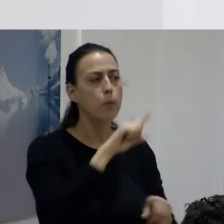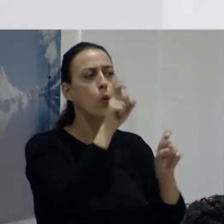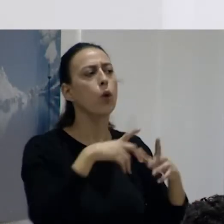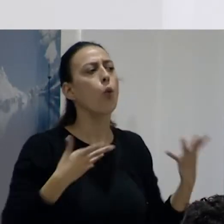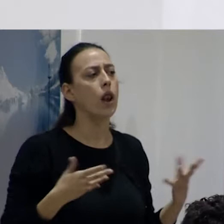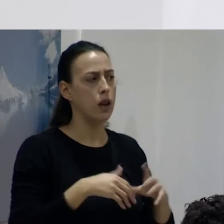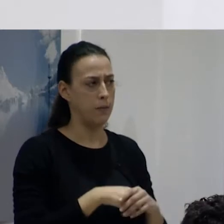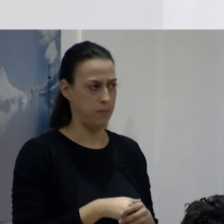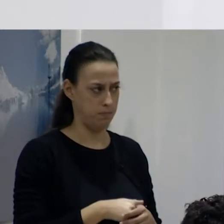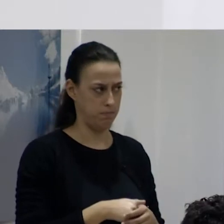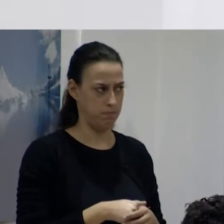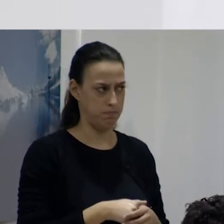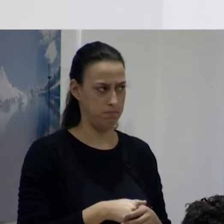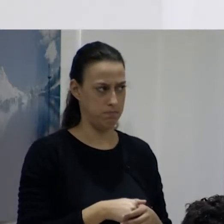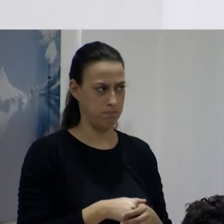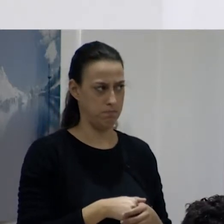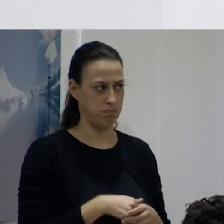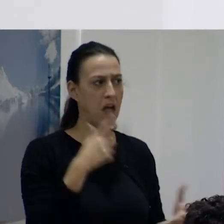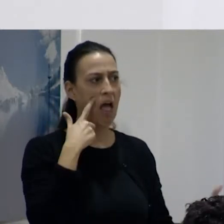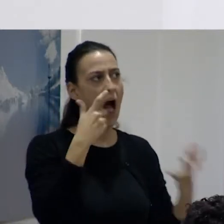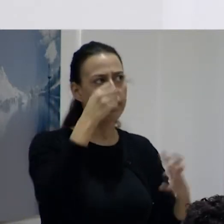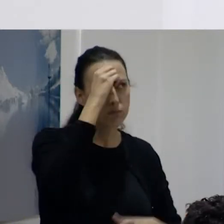és, què és saber d'art?